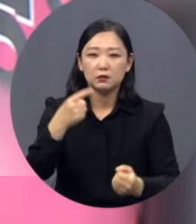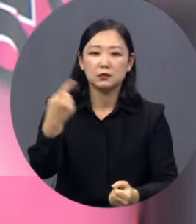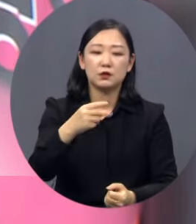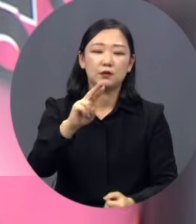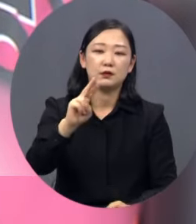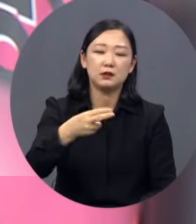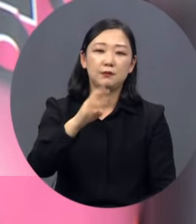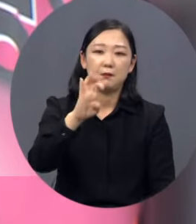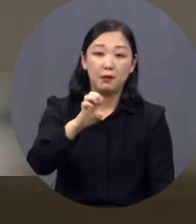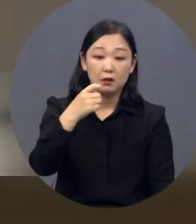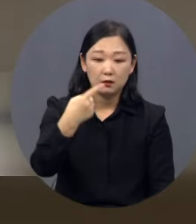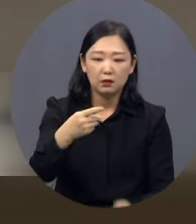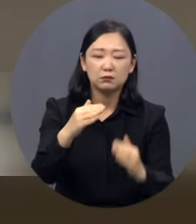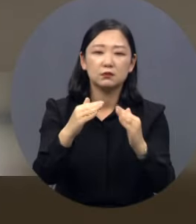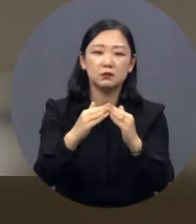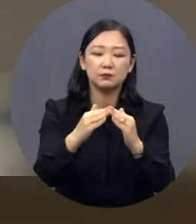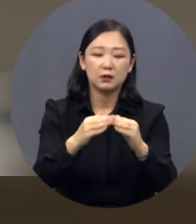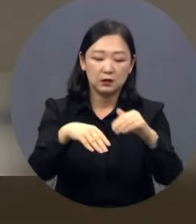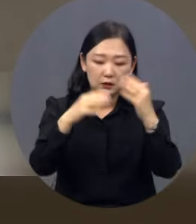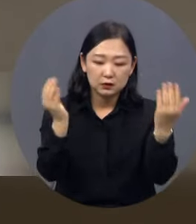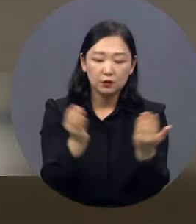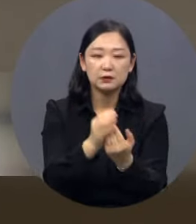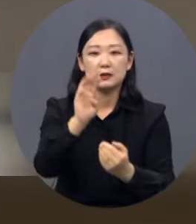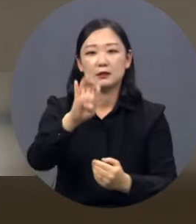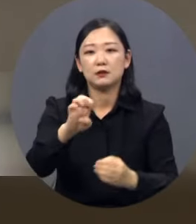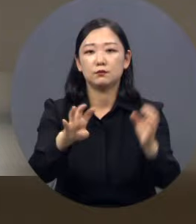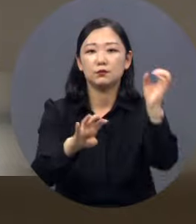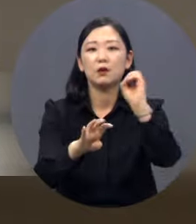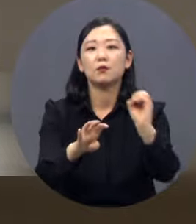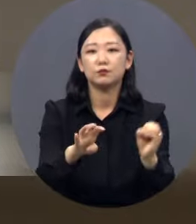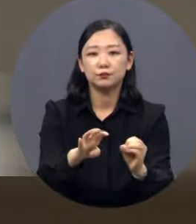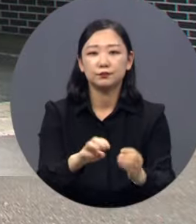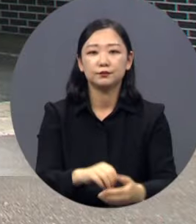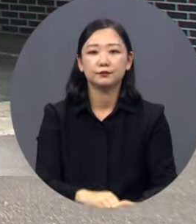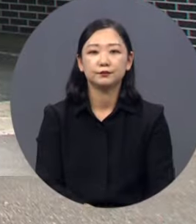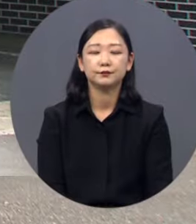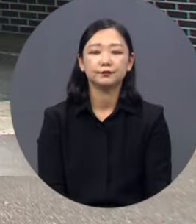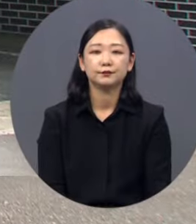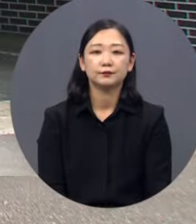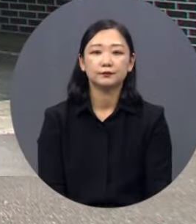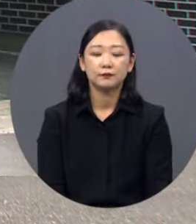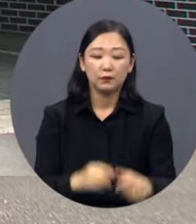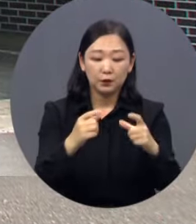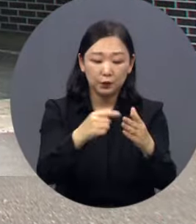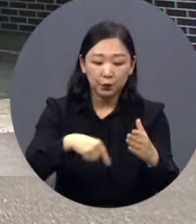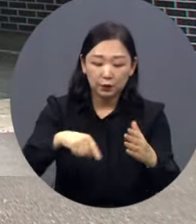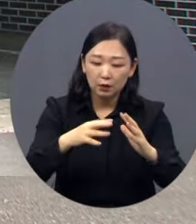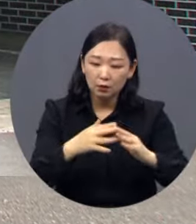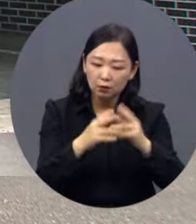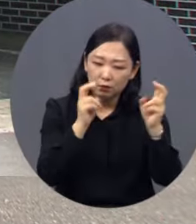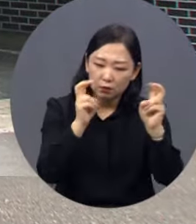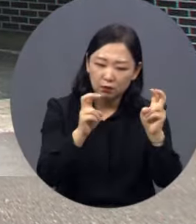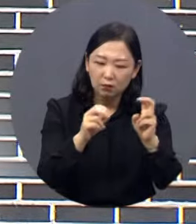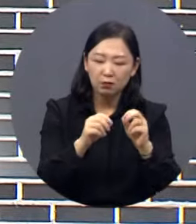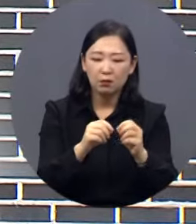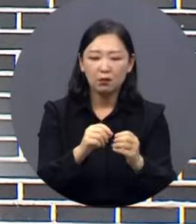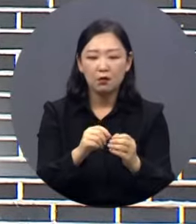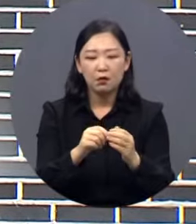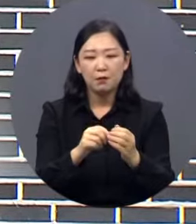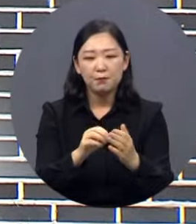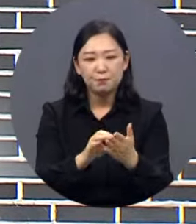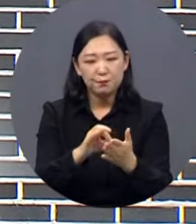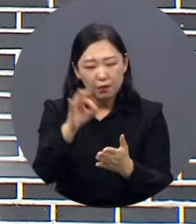1200만원 한채로 전체 44% 육박했습니다 돈의 건설업계는 높은 분양가에 다